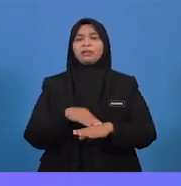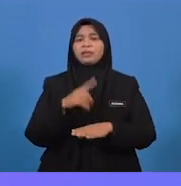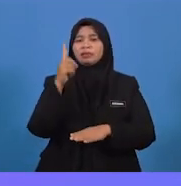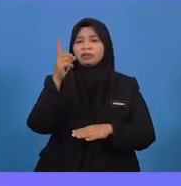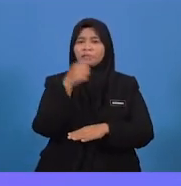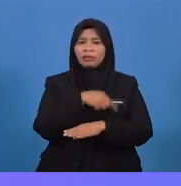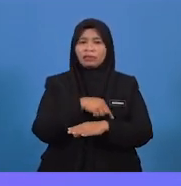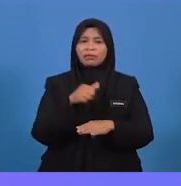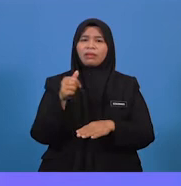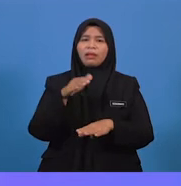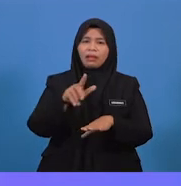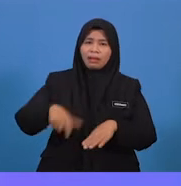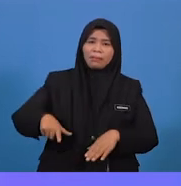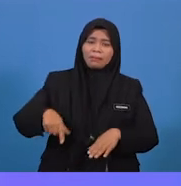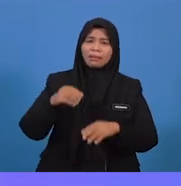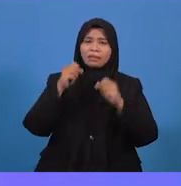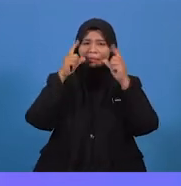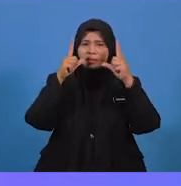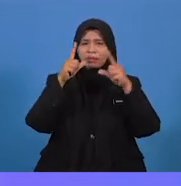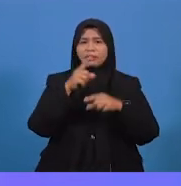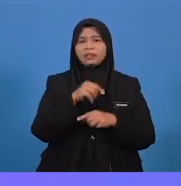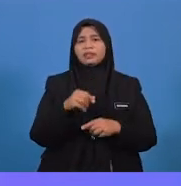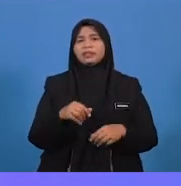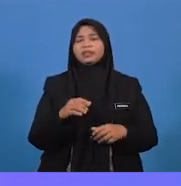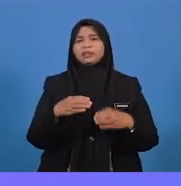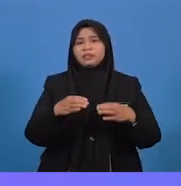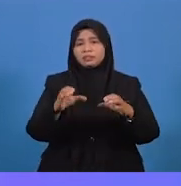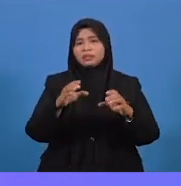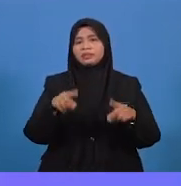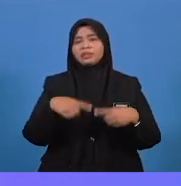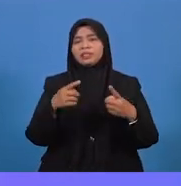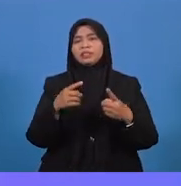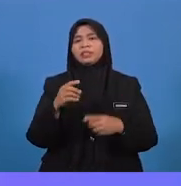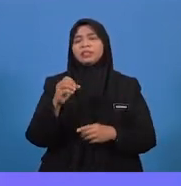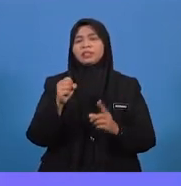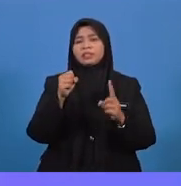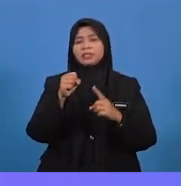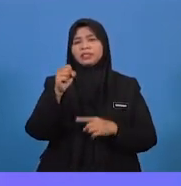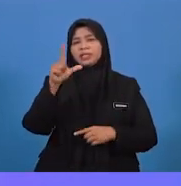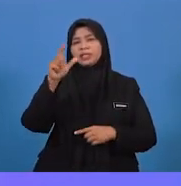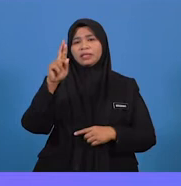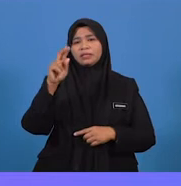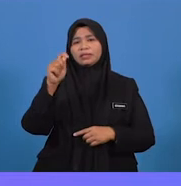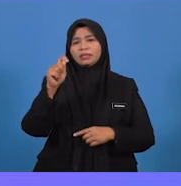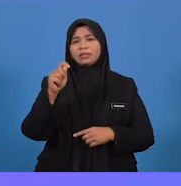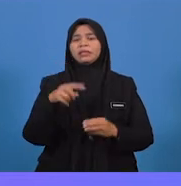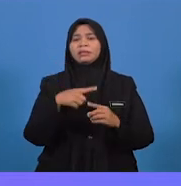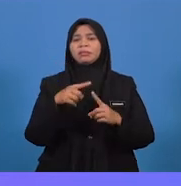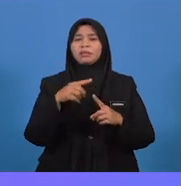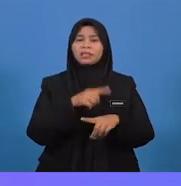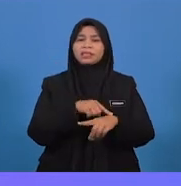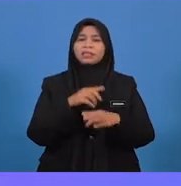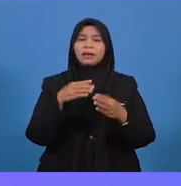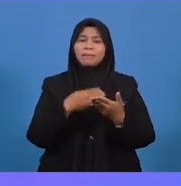bangun dan bergegas menuju ke stesen LRT agar tidak terlambat sampai di sekolah. Apabila sedang